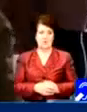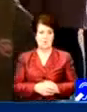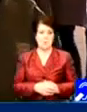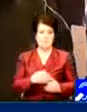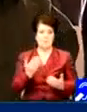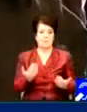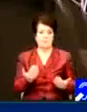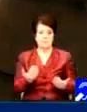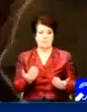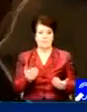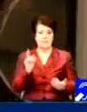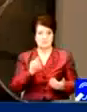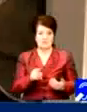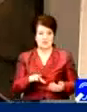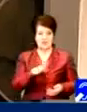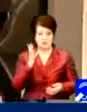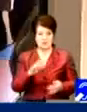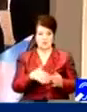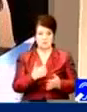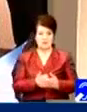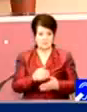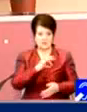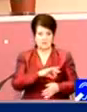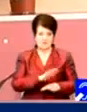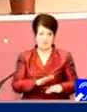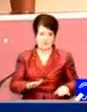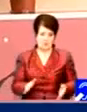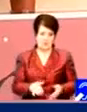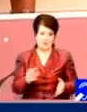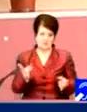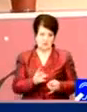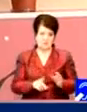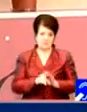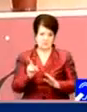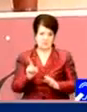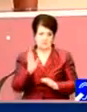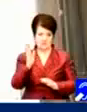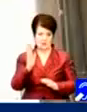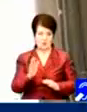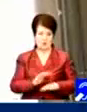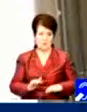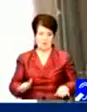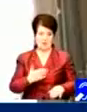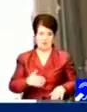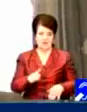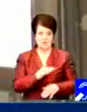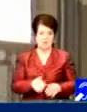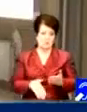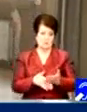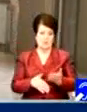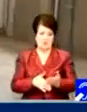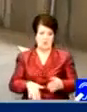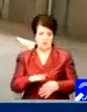Pentru că cei care sunt principalii beneficiari sunt copii și trebuie să avem grijă de viitorul copiilor noștri. Contribuția localității a